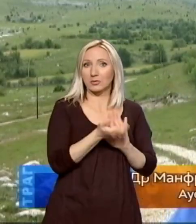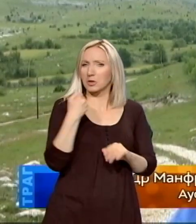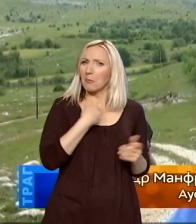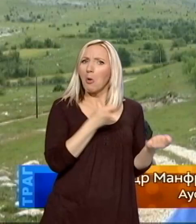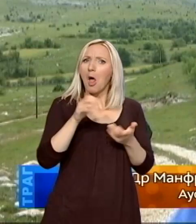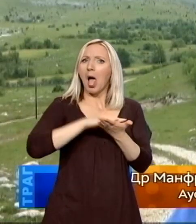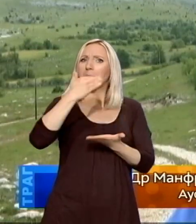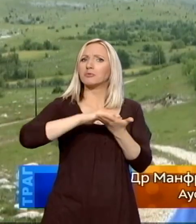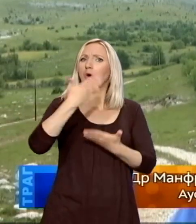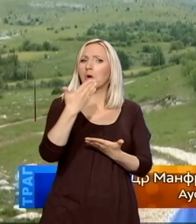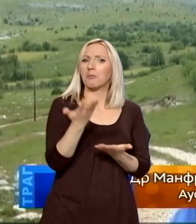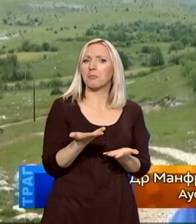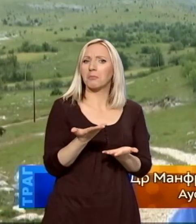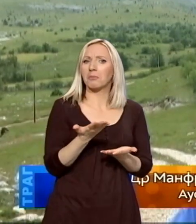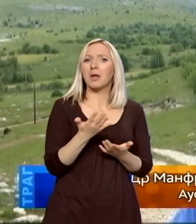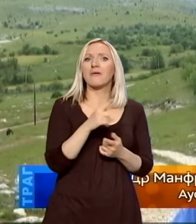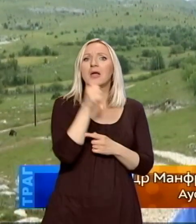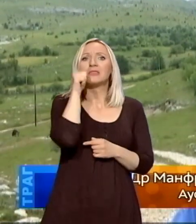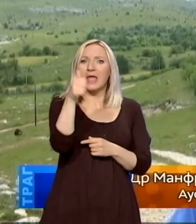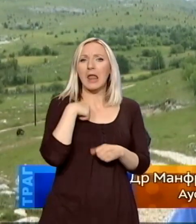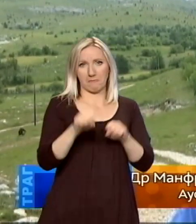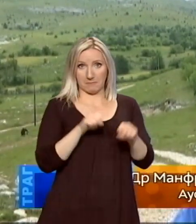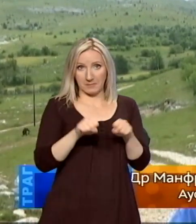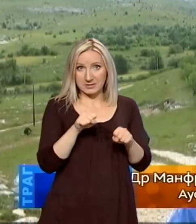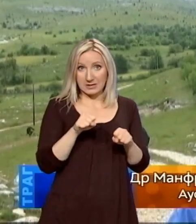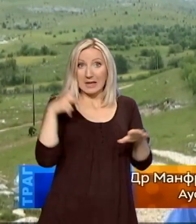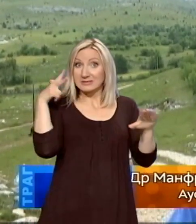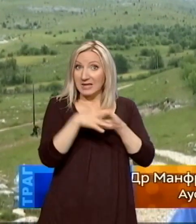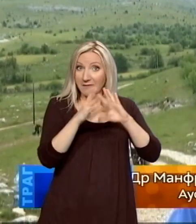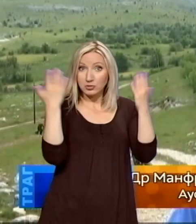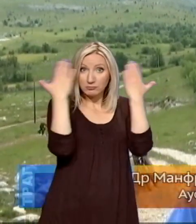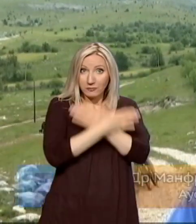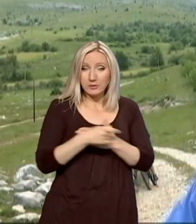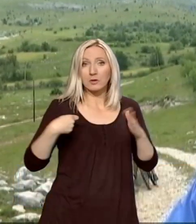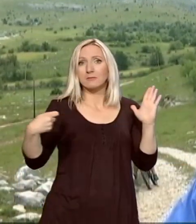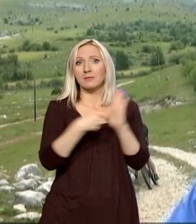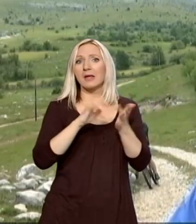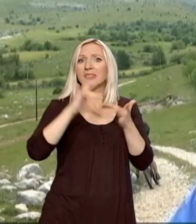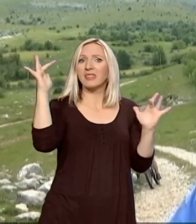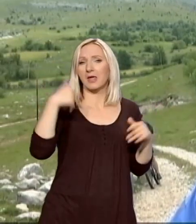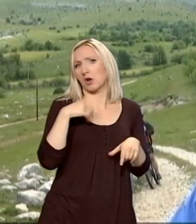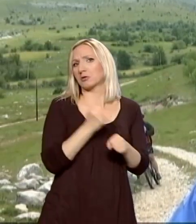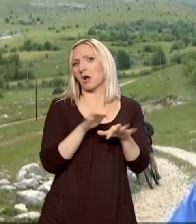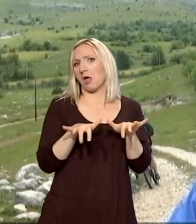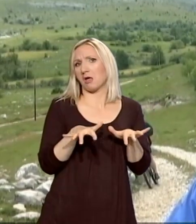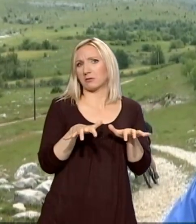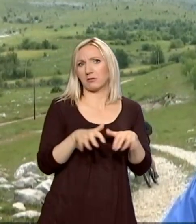Poneo sam laptop sa sobom. Tokom dana vozim bicikl, a kada završimo povežem se na internet i radim.